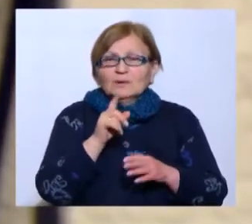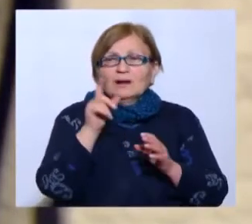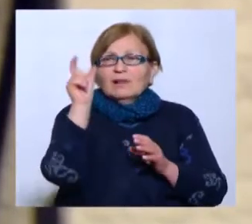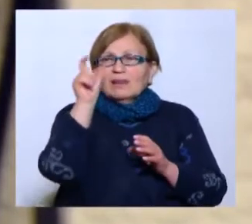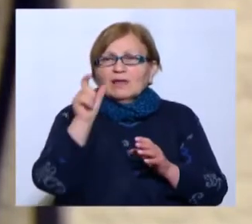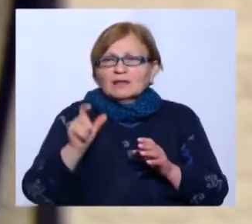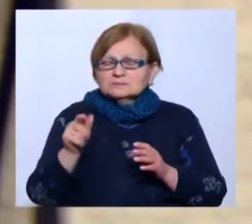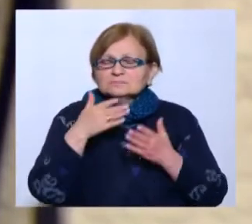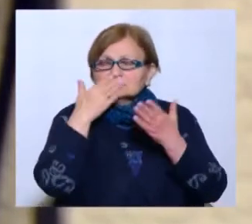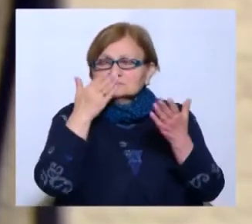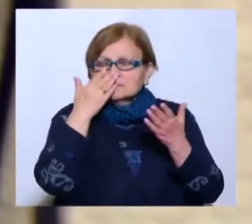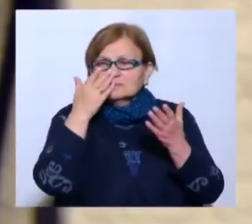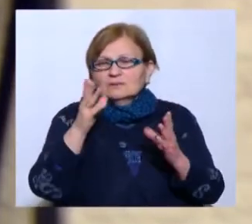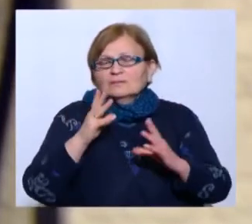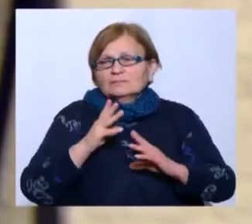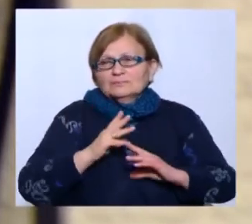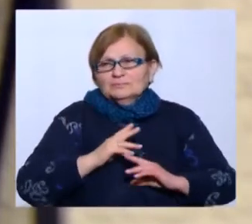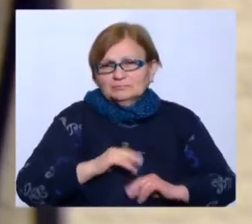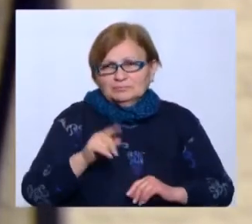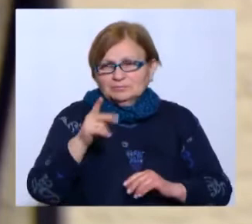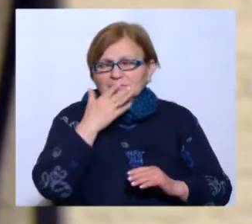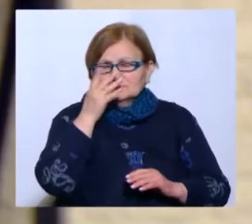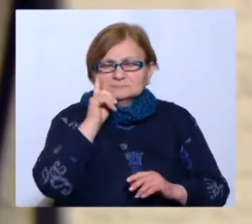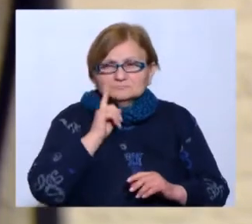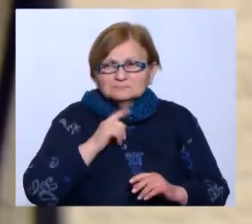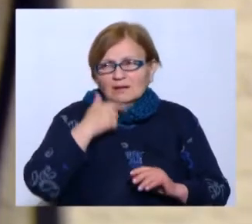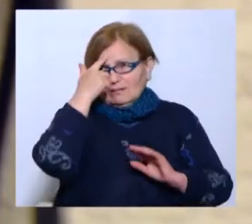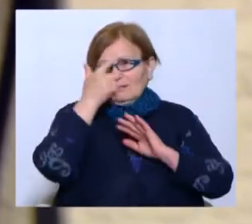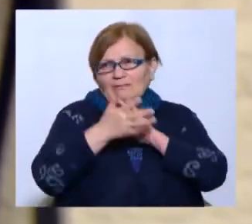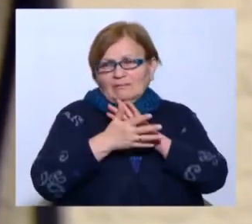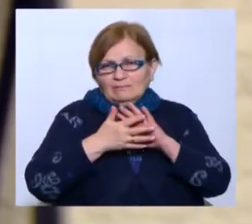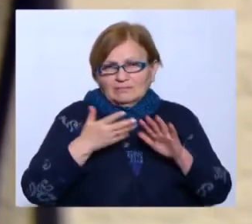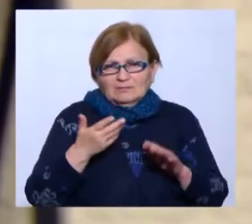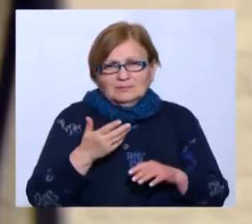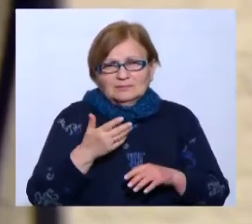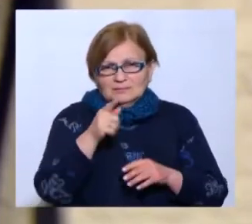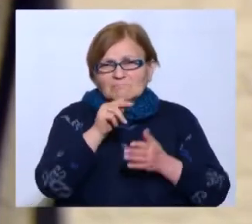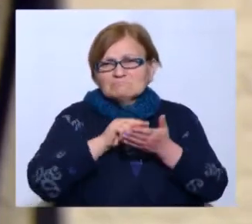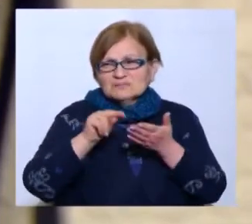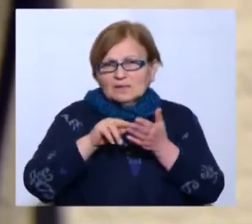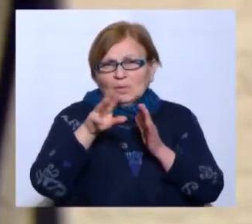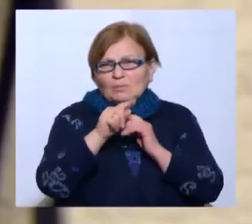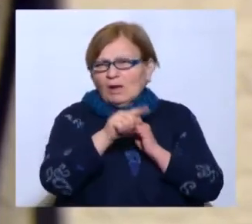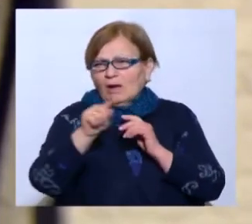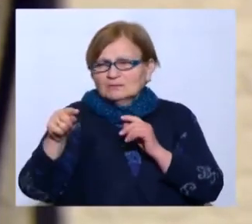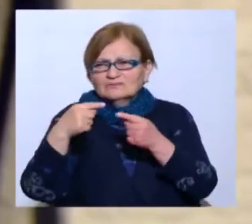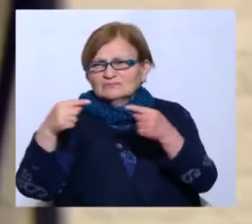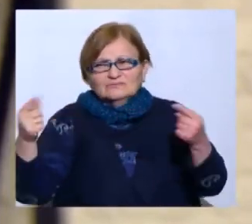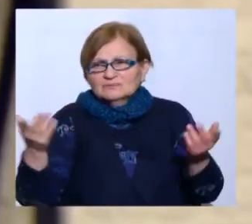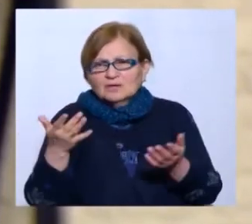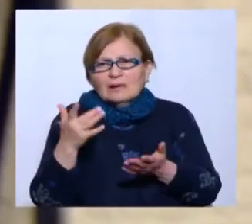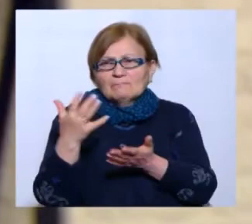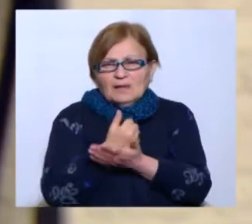ქართულ პოეზიაში გეპოვათ პასუხი? ჩვენი ჩვენს დიადმწერლობაში